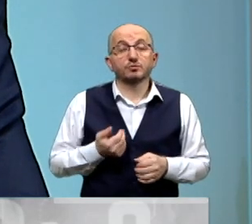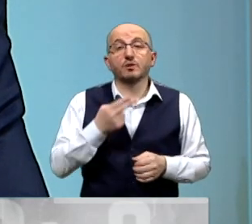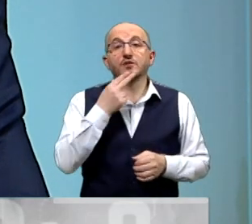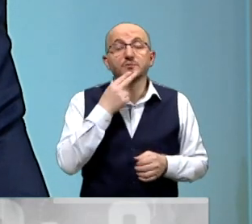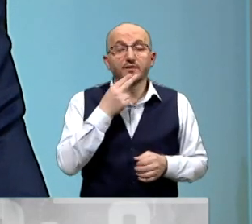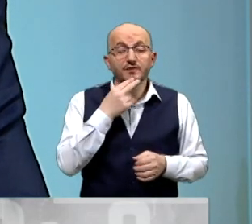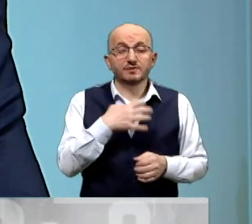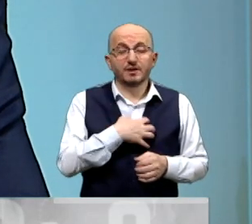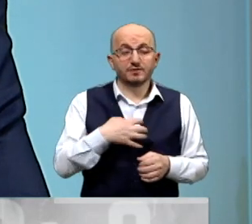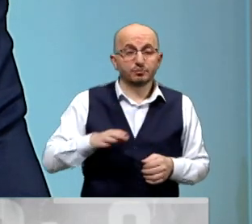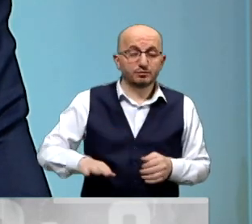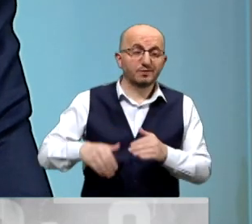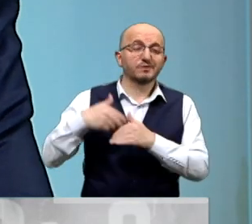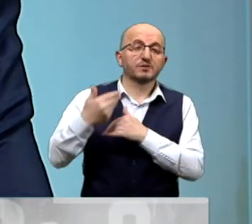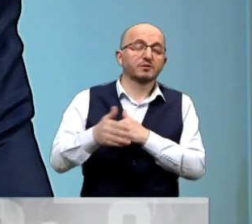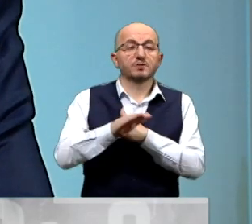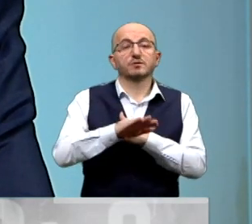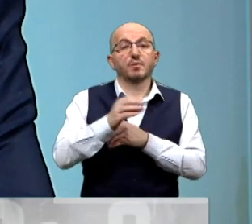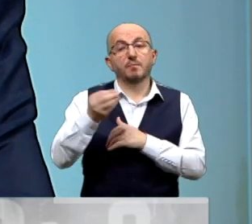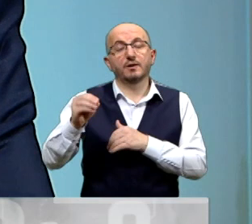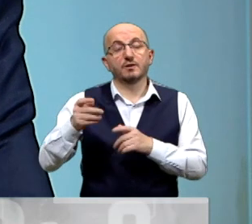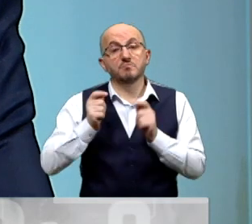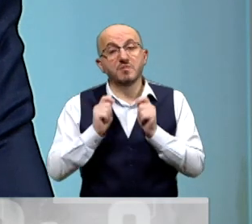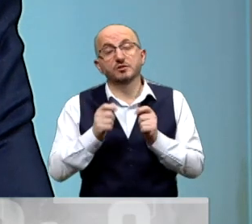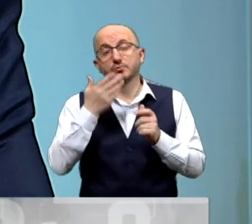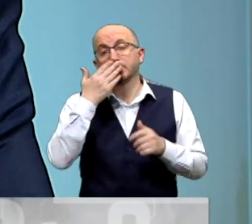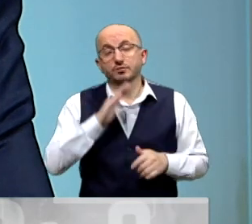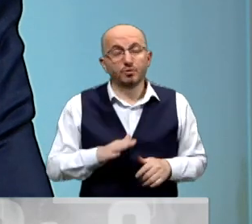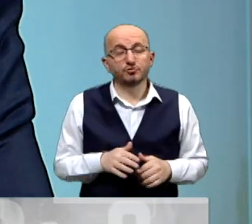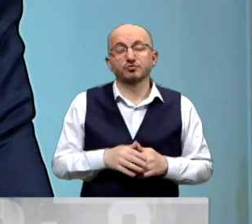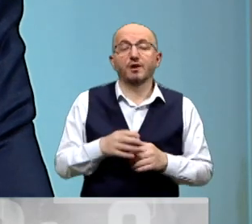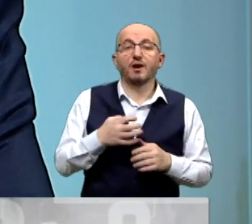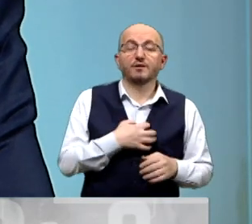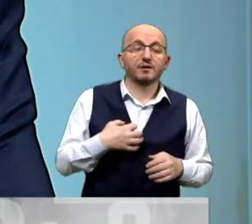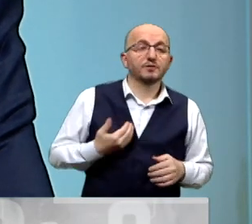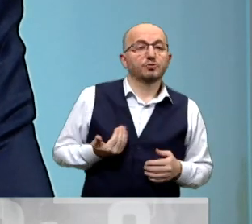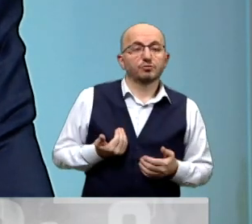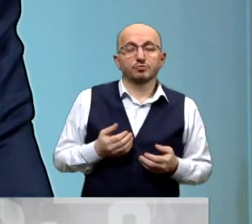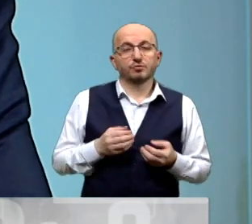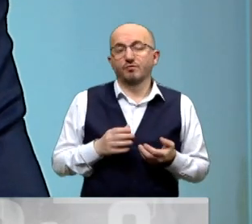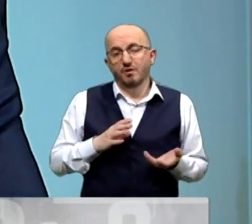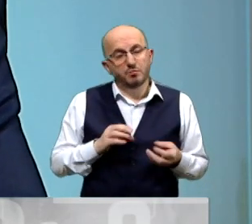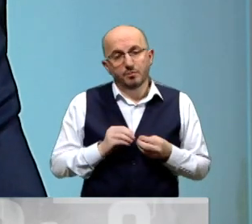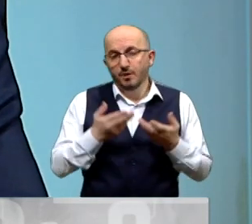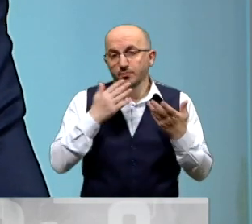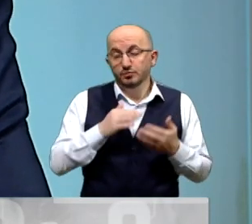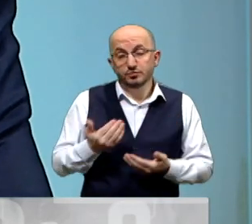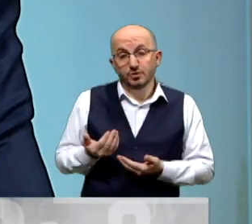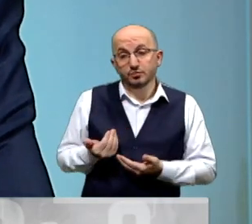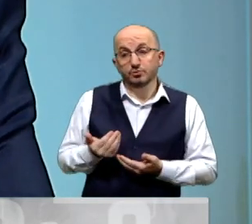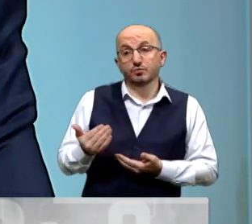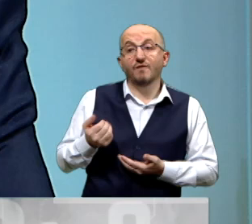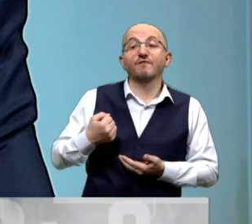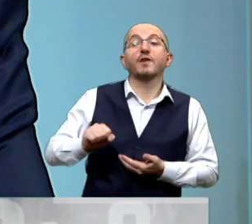çocuklarının dışındaki çocuklara bir zaruret yoksa bir Efendim annesinin sütü bir durum yoksa süt vermemeli